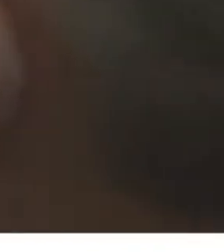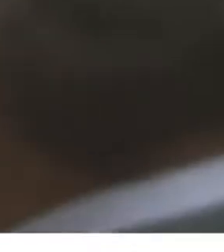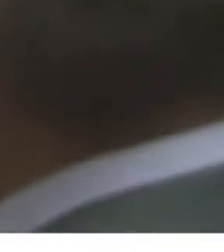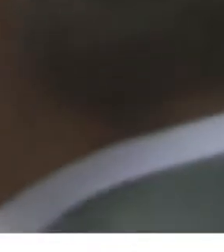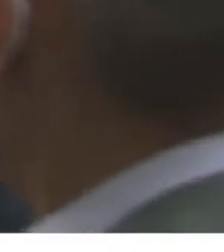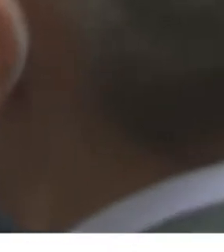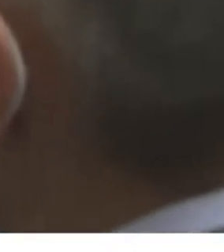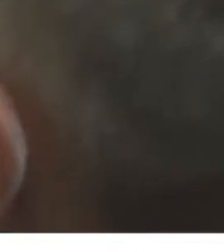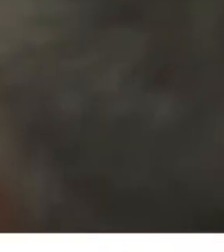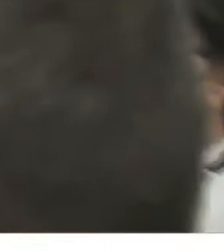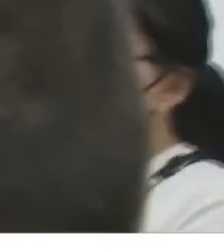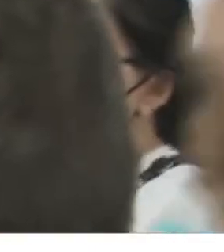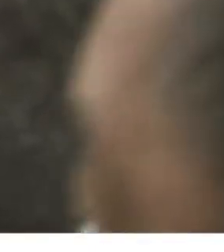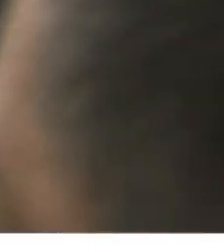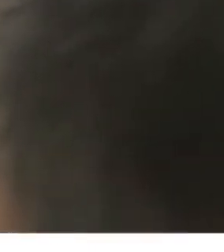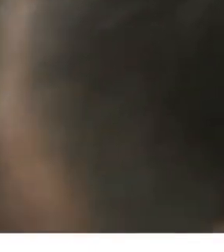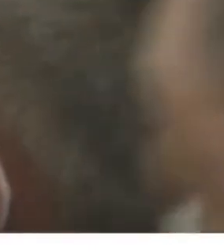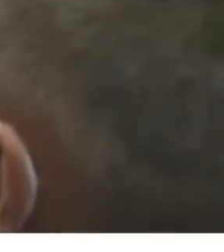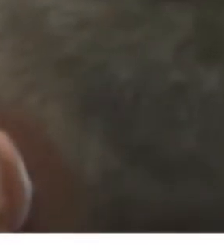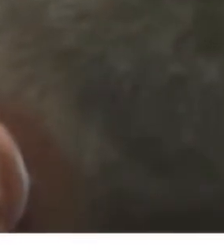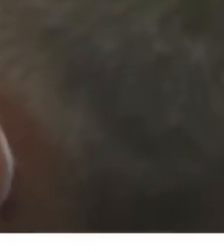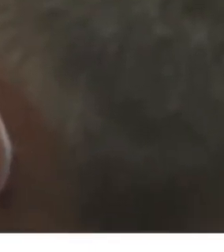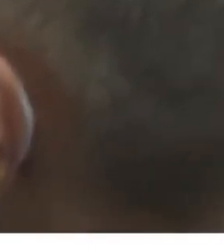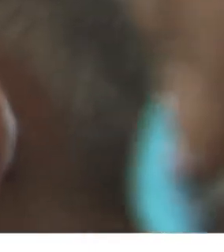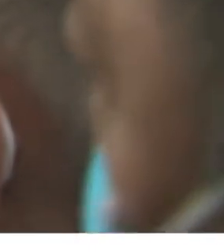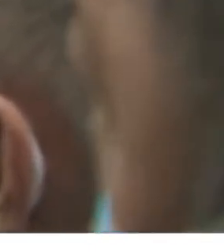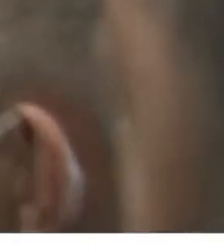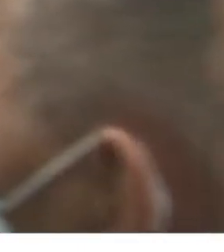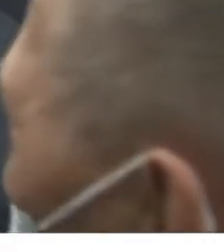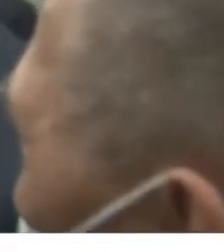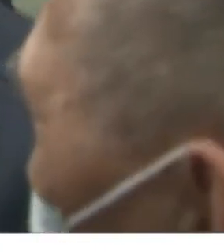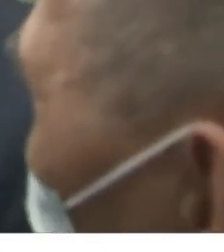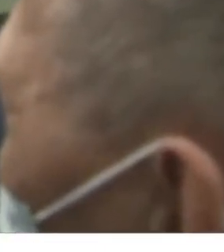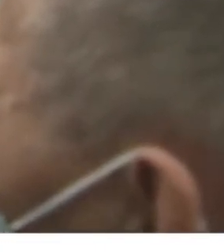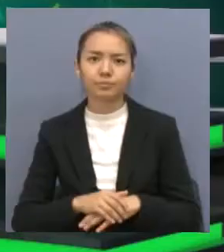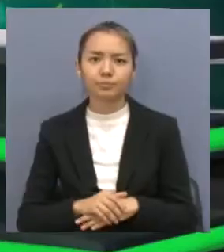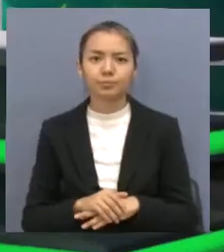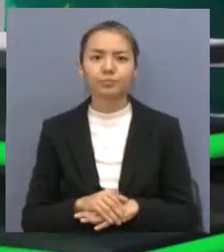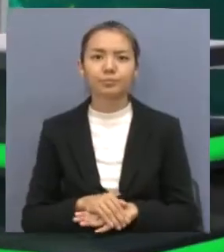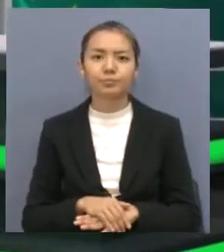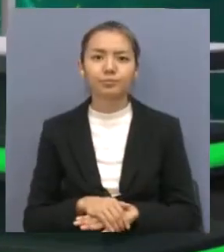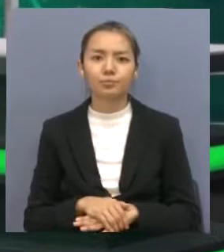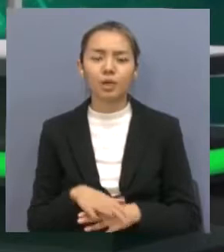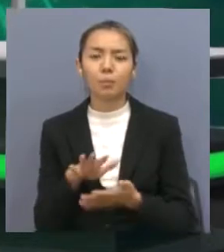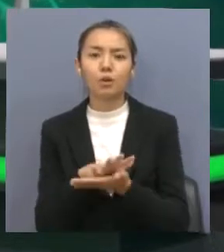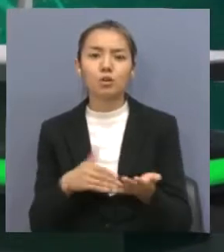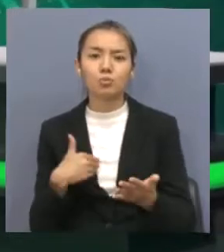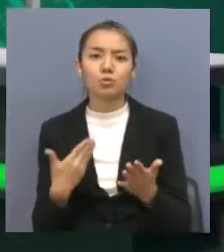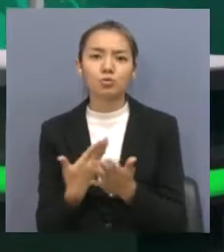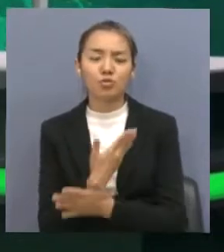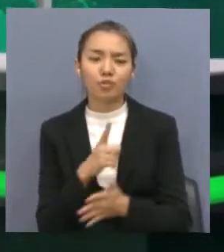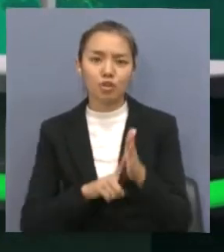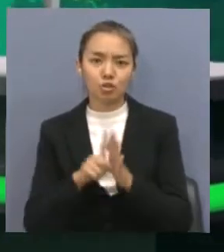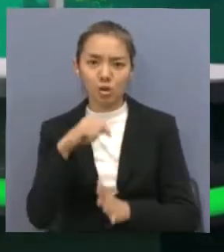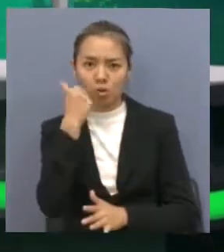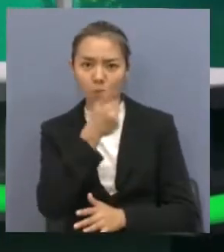онда? Жоқ, бүгін ертең шешім қабылдау керек. Қазіргі шешім қабылдайтын болса, біз оған мемлекеттік комиссия шығарамыз. Хабарымыз жалғастырамыз. Жыл